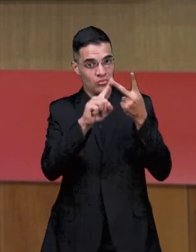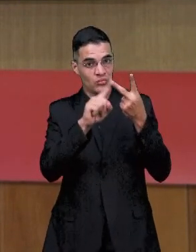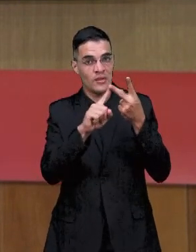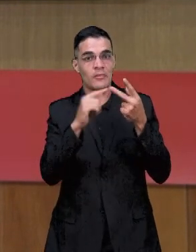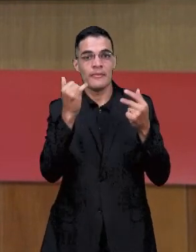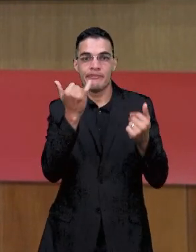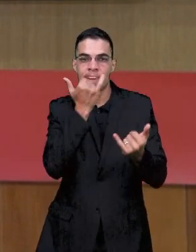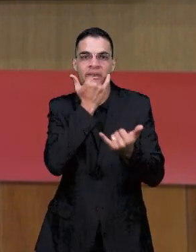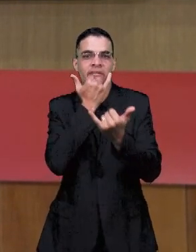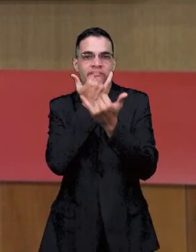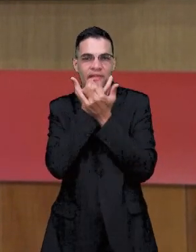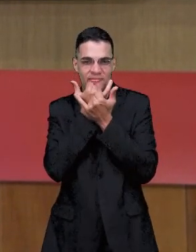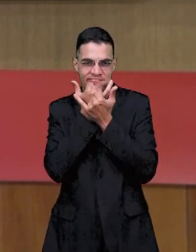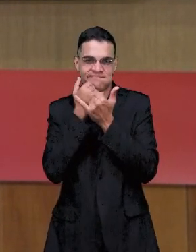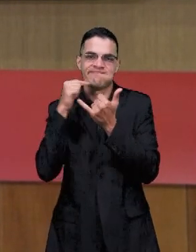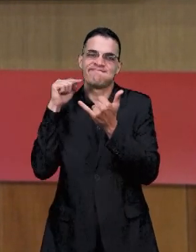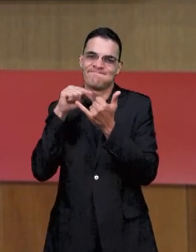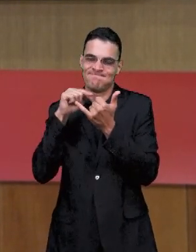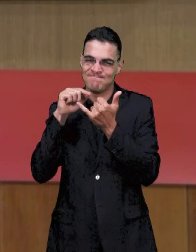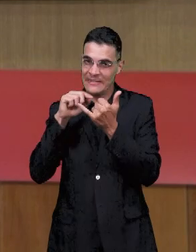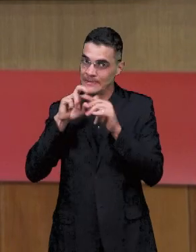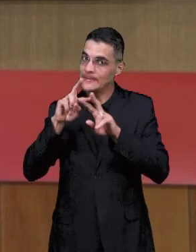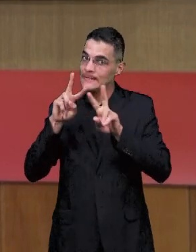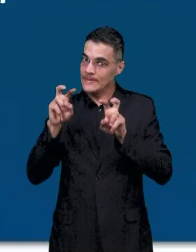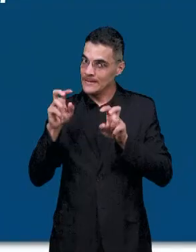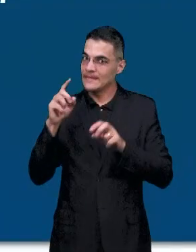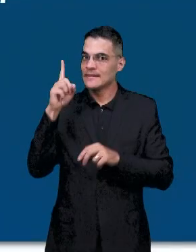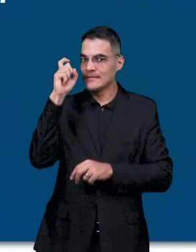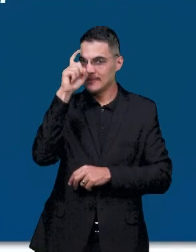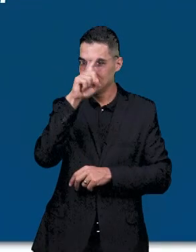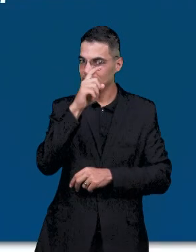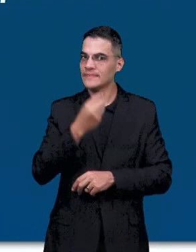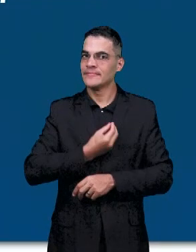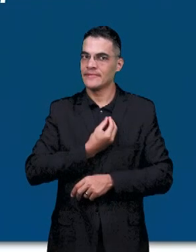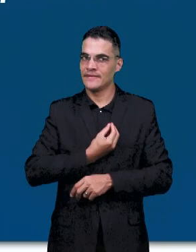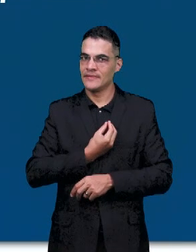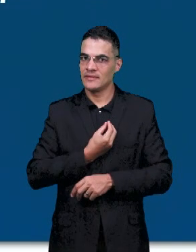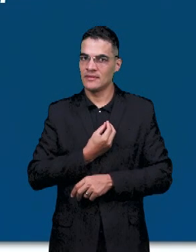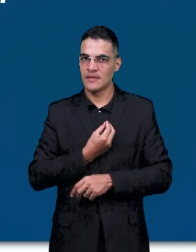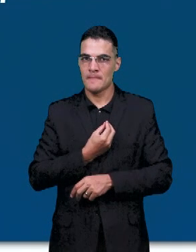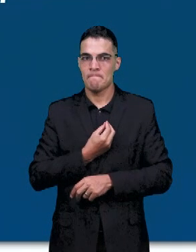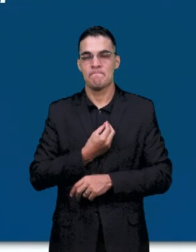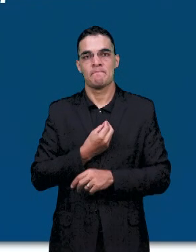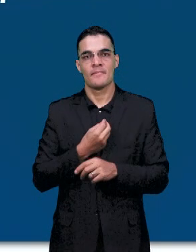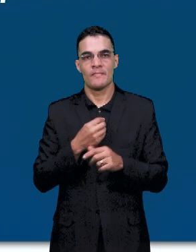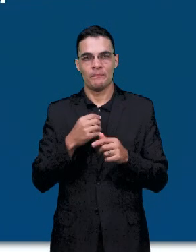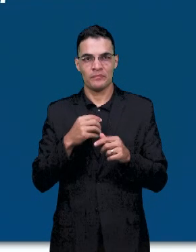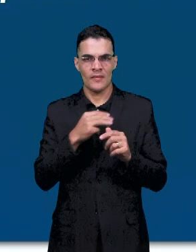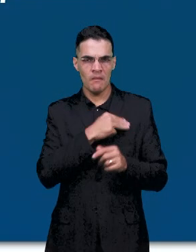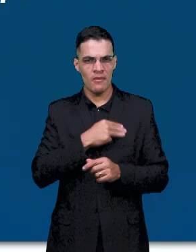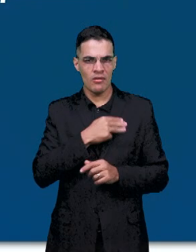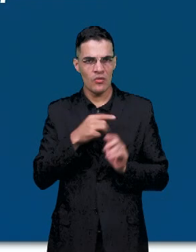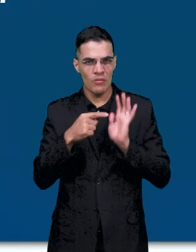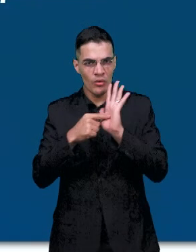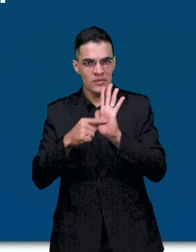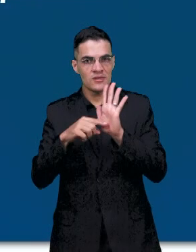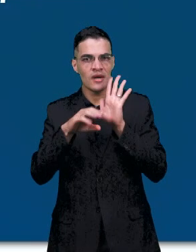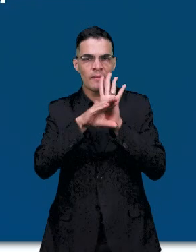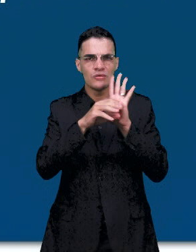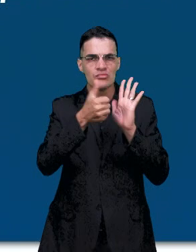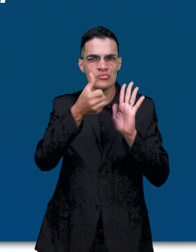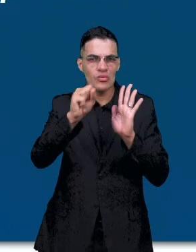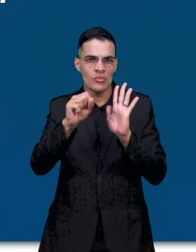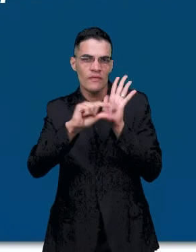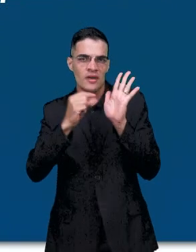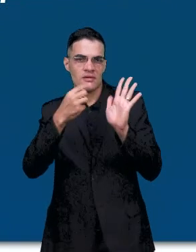Прощение – это одно из самых трудных вещей в нашей жизни, правда? Матфея 18:35. «Так сделает вам и Отец